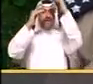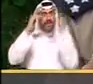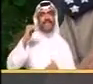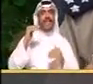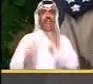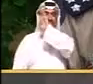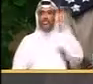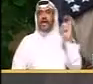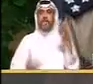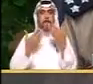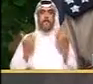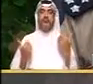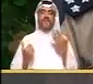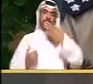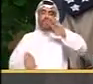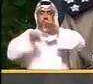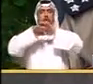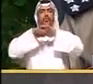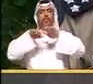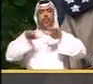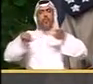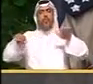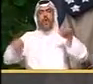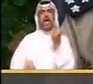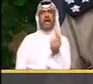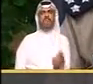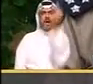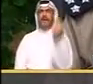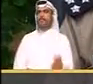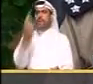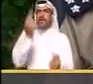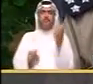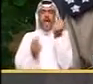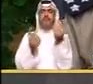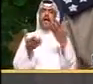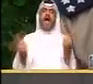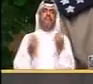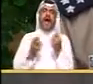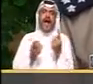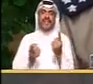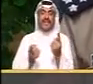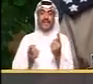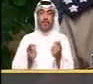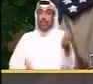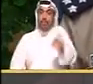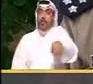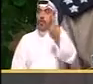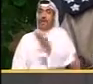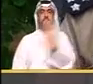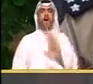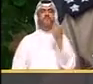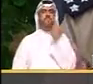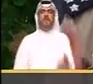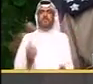السياسة العامة لوزارة الداخلية بأن نحد من معدلات الجرائم من خلال الإجراءات